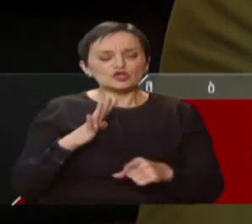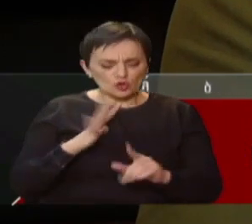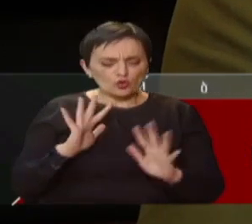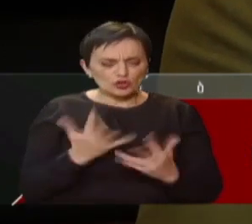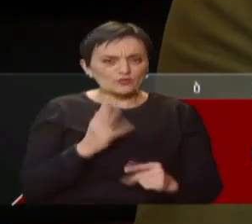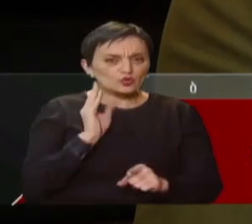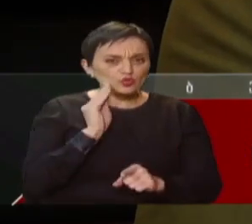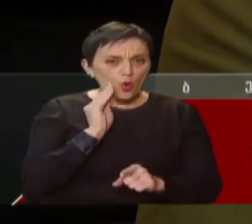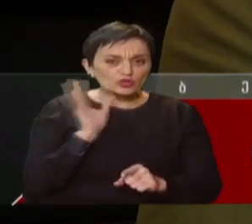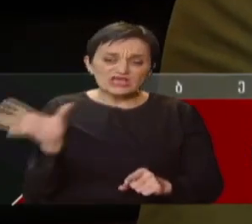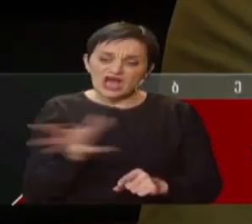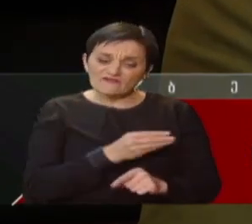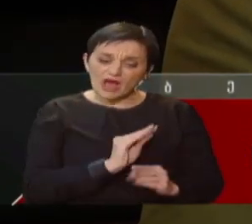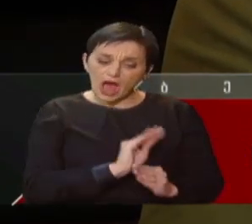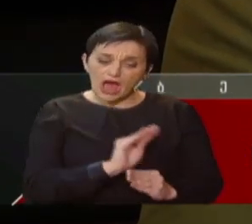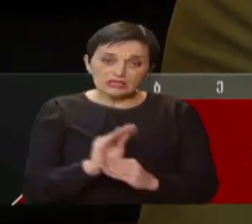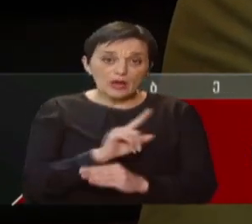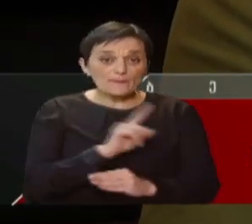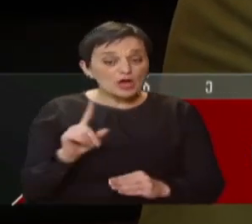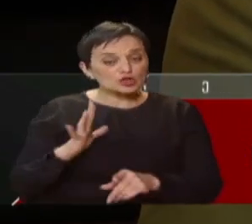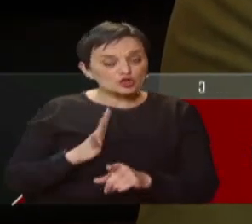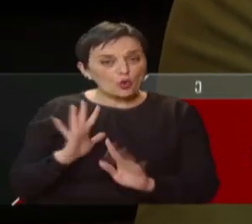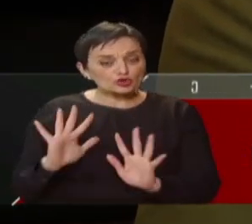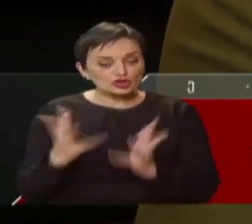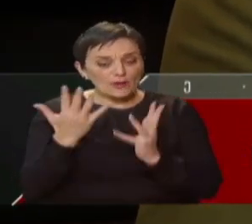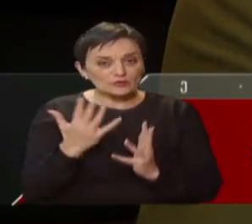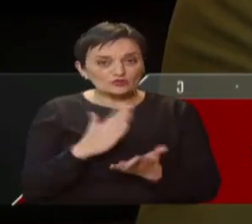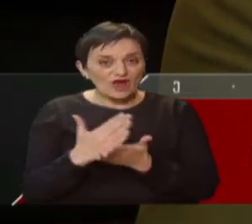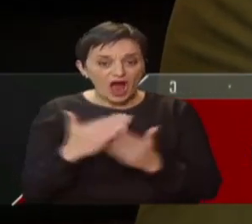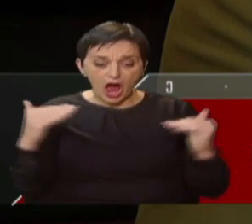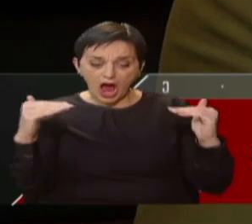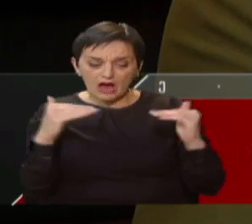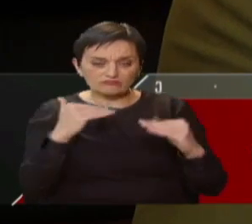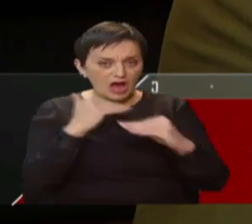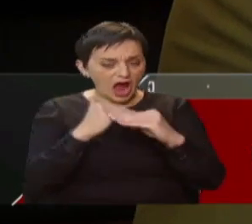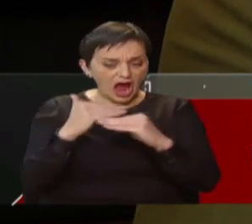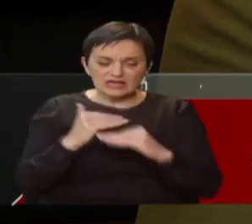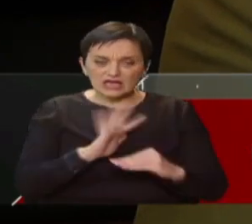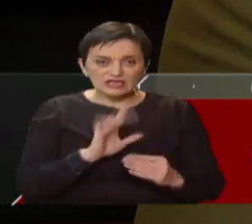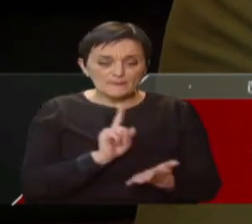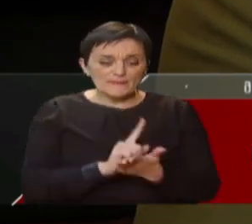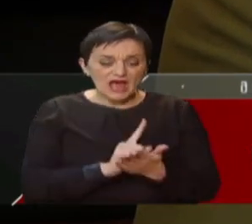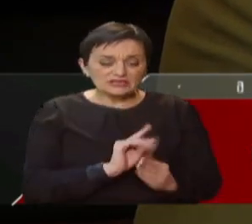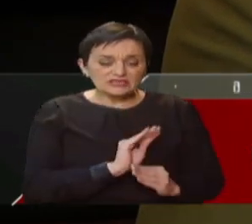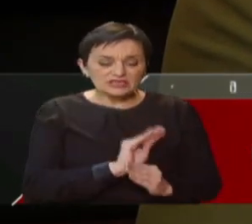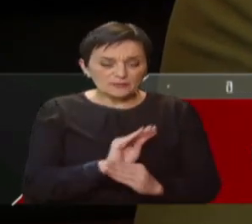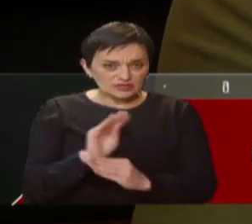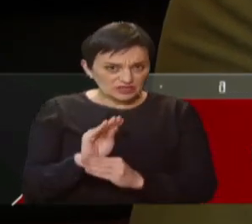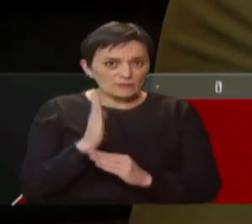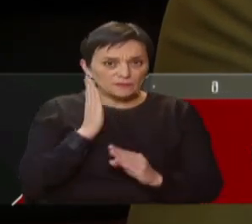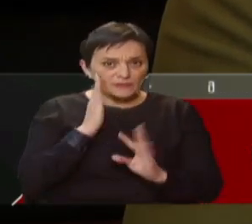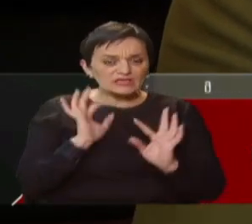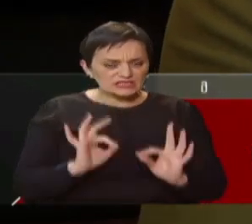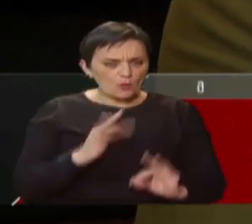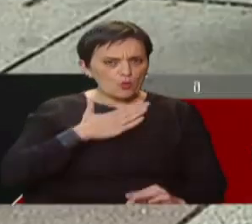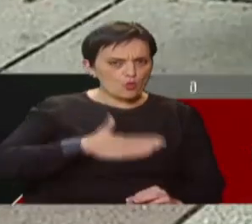შემთხვევები, როდესაც ყველა კატეგორია შეზდებოდა, მაგრამ იყო შემთხვევები, როდესაც არათანაბრად ხდებოდა პენსიების ზრდა, რაც ნამდვილად სამართლიანად